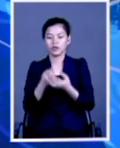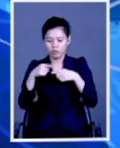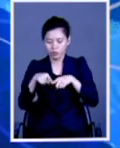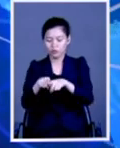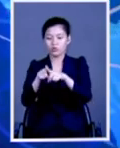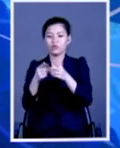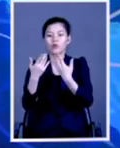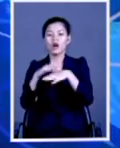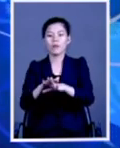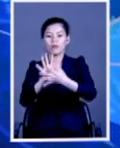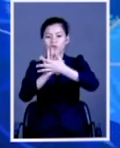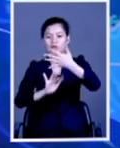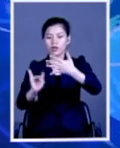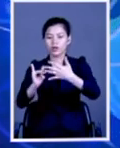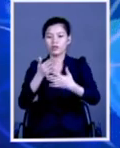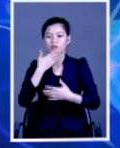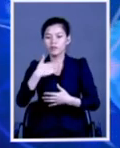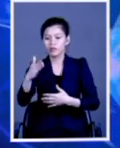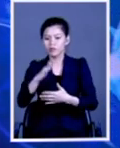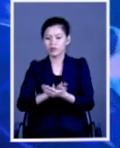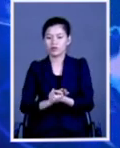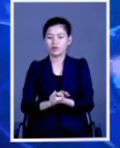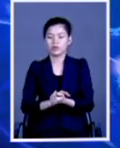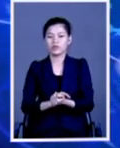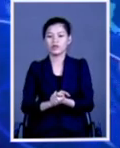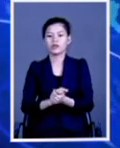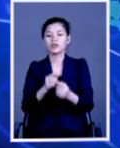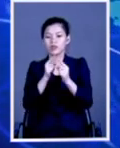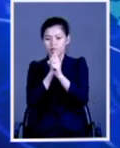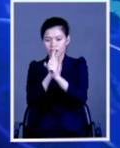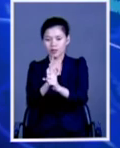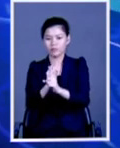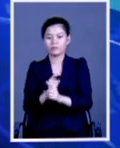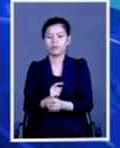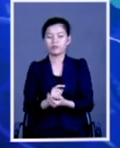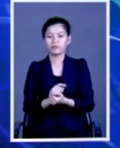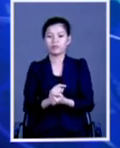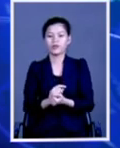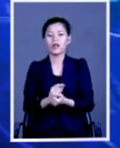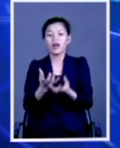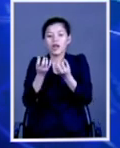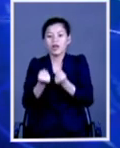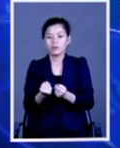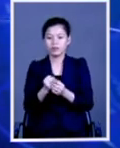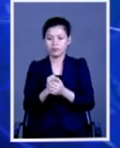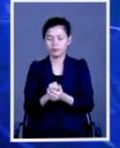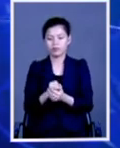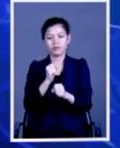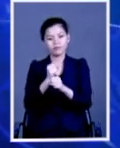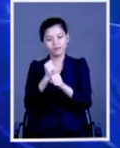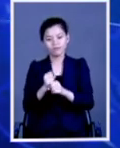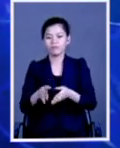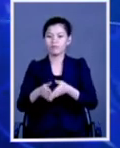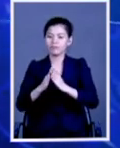วมยุทธศาสตร์หอบด้านมั่นคงยาวนานตามทิศซีดีได้รับการเพิ่มพูนคุ้นสร้างแต่ดอกออกผลอย่างบ่หยุด